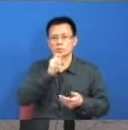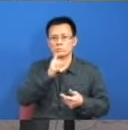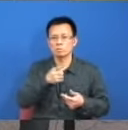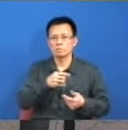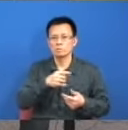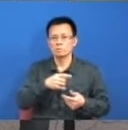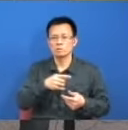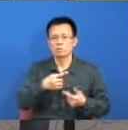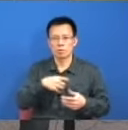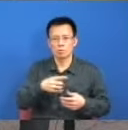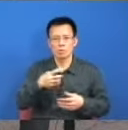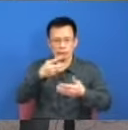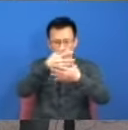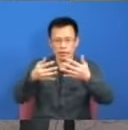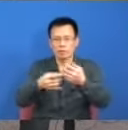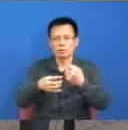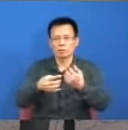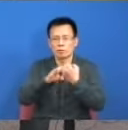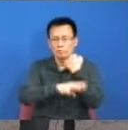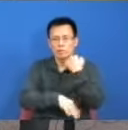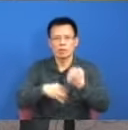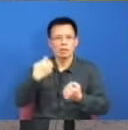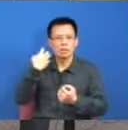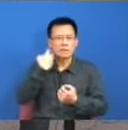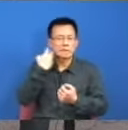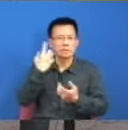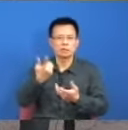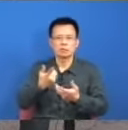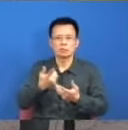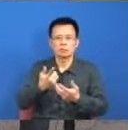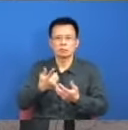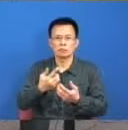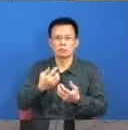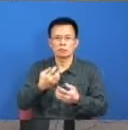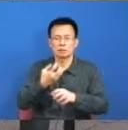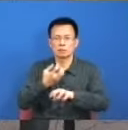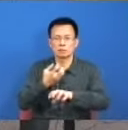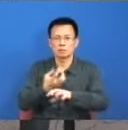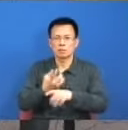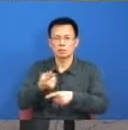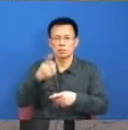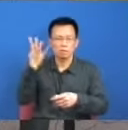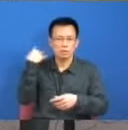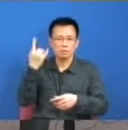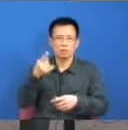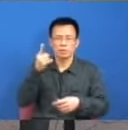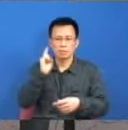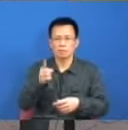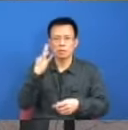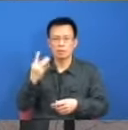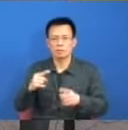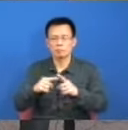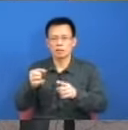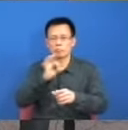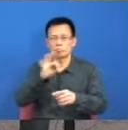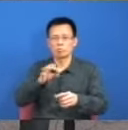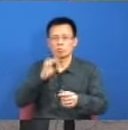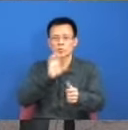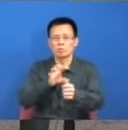好硬邦邦，可能係日後我唔知啦。我當然希望尋日嘅一百幾十人都全部唔會受檢